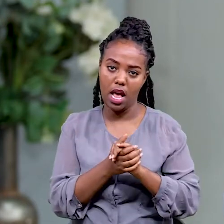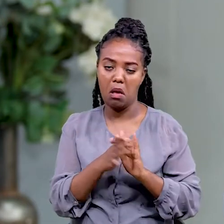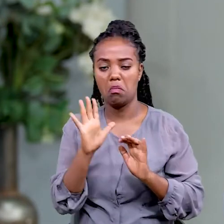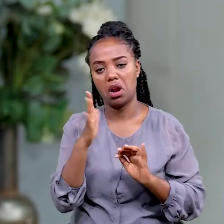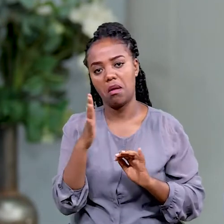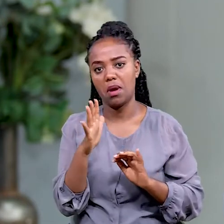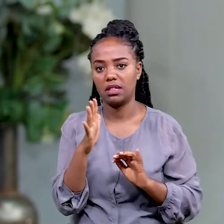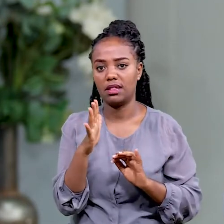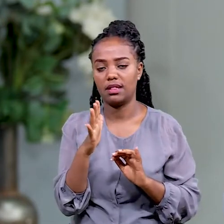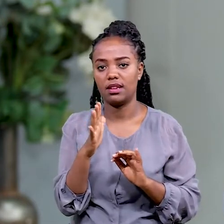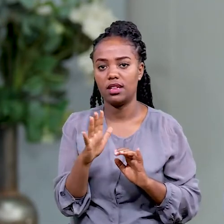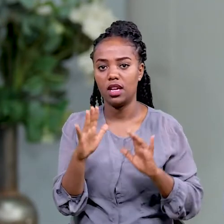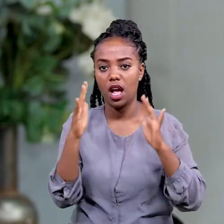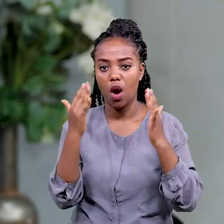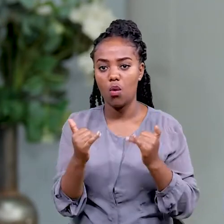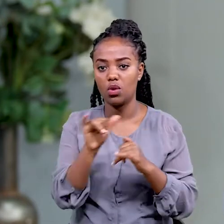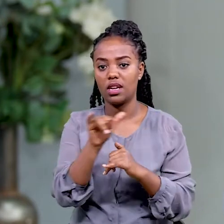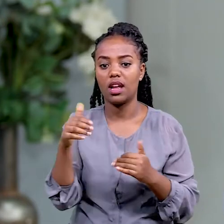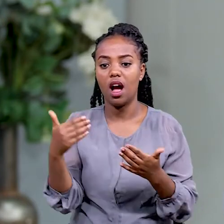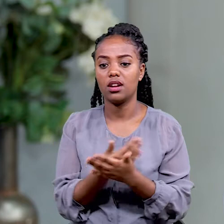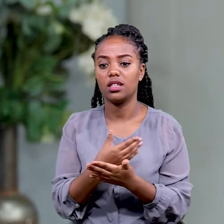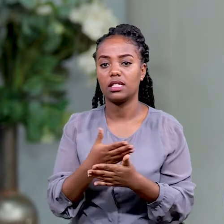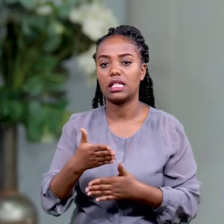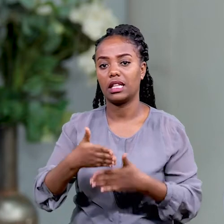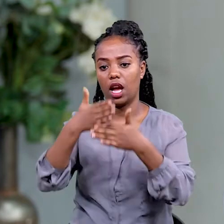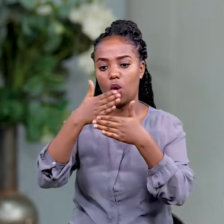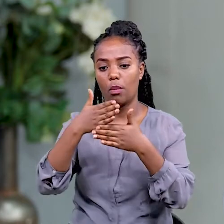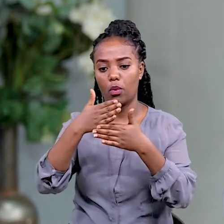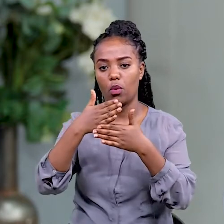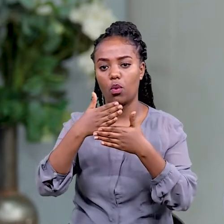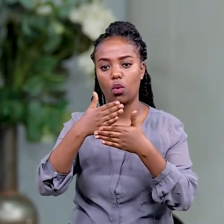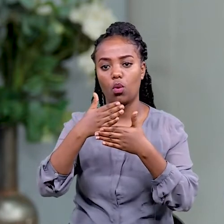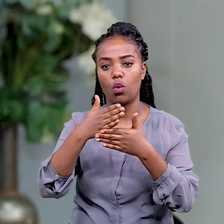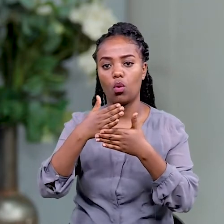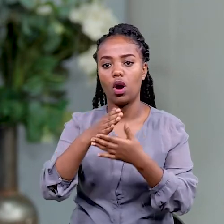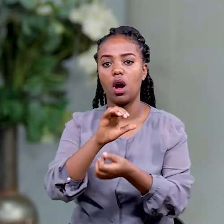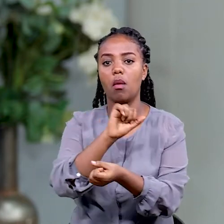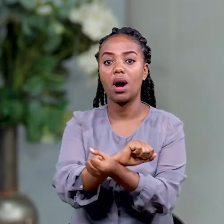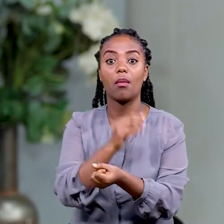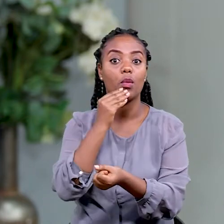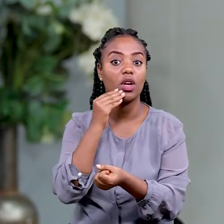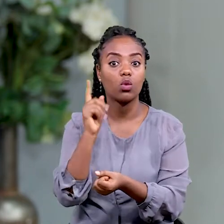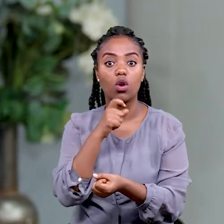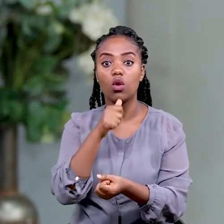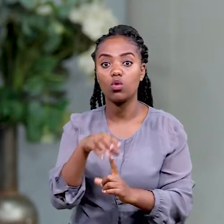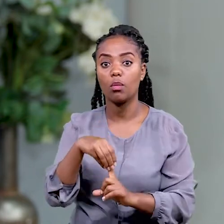ምናልባት አሁን እንደ አዲስ እየተገነቡ ምናልባት ማረሚያ ቤቶች ካልሆኑ